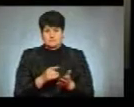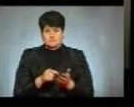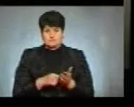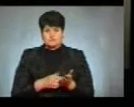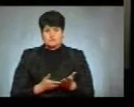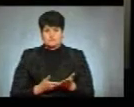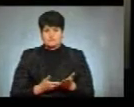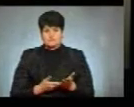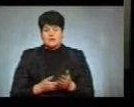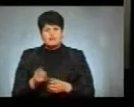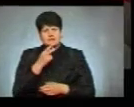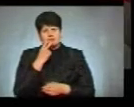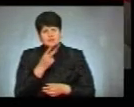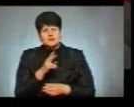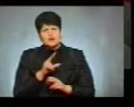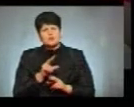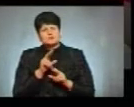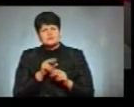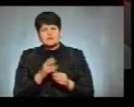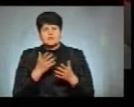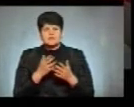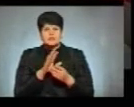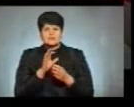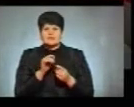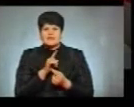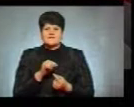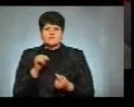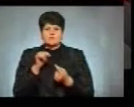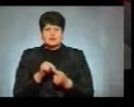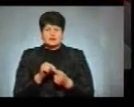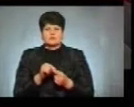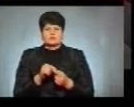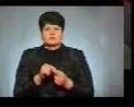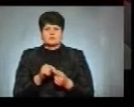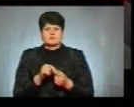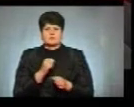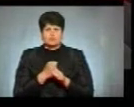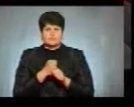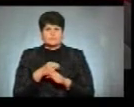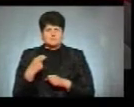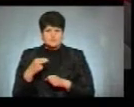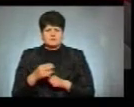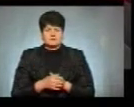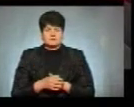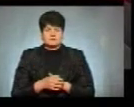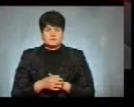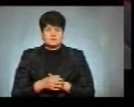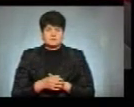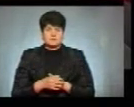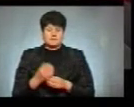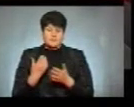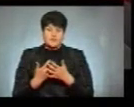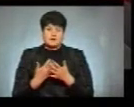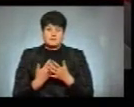зареалізувати. А чи помічали ви обіцянки, які, в принципі, не відповідають повноваженням президента? Ну, власне, типу,